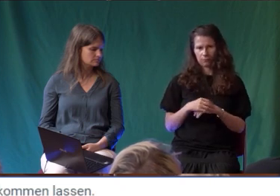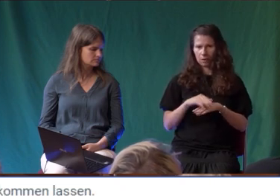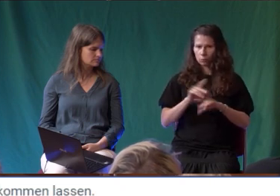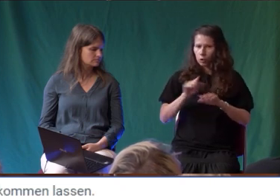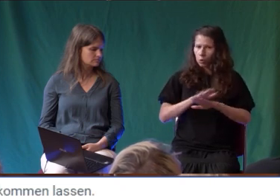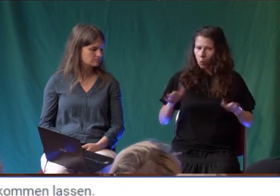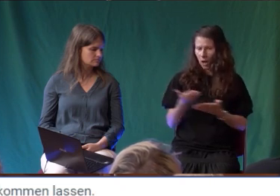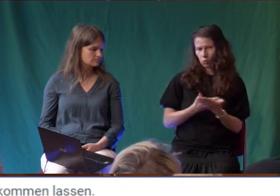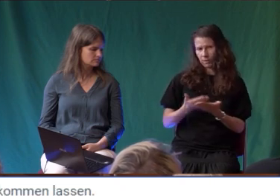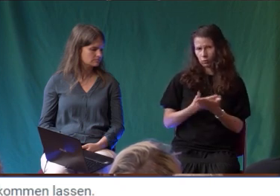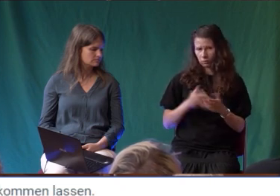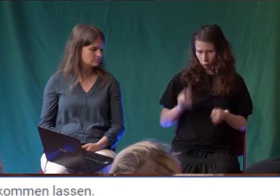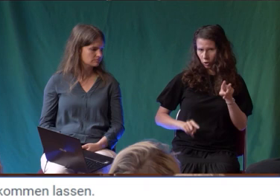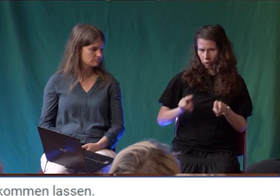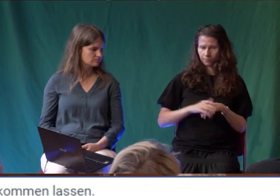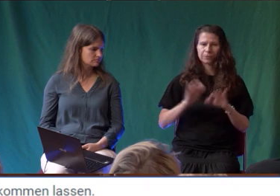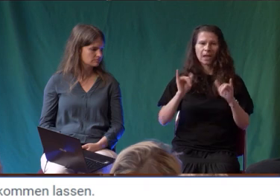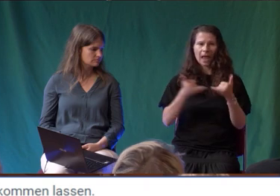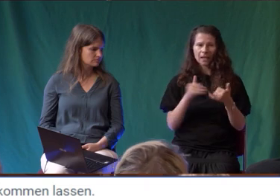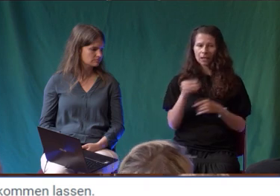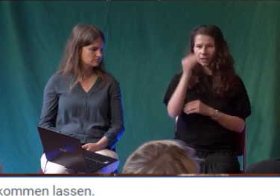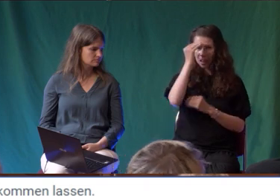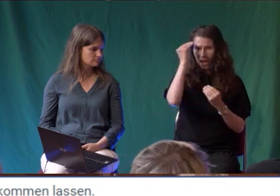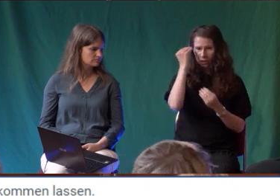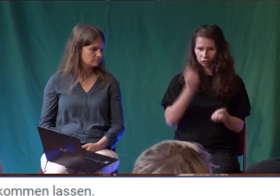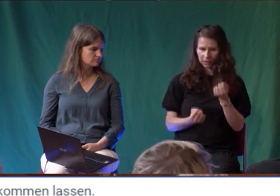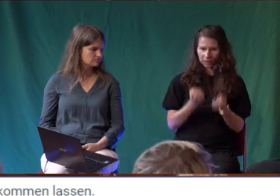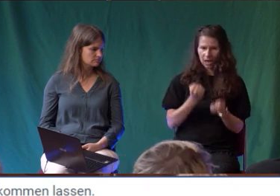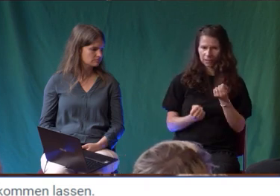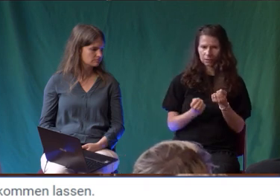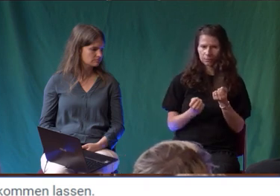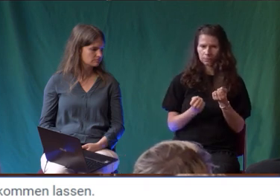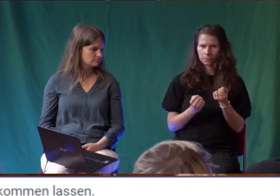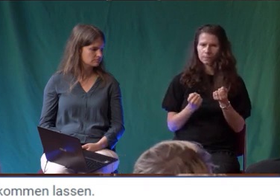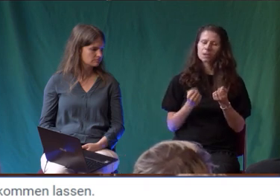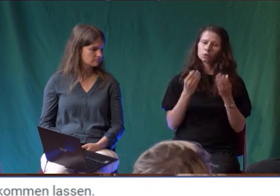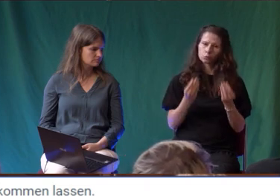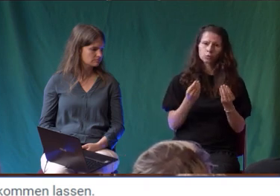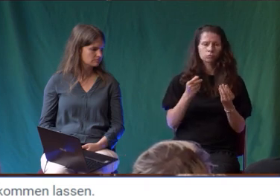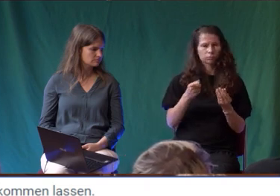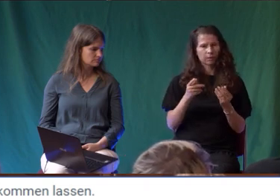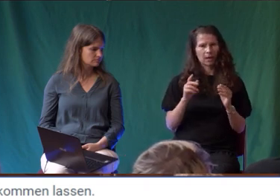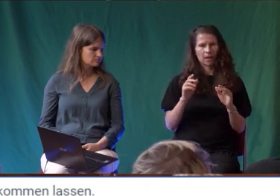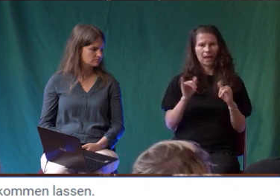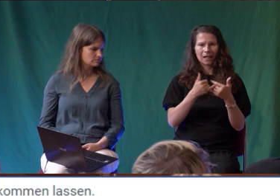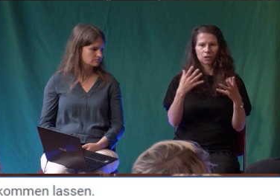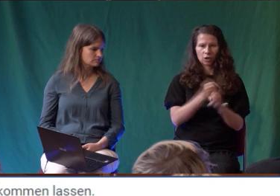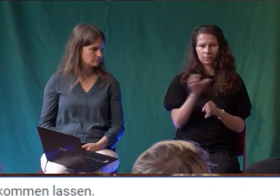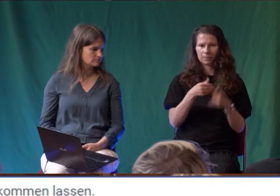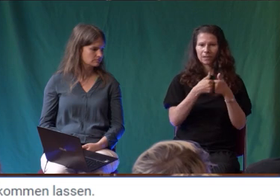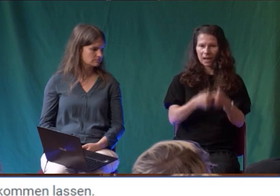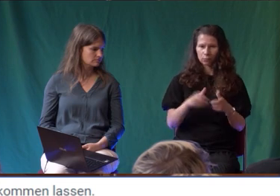Ausbildung bei Eltern mit Lernschwierigkeiten sprechen wir häufig davon dass es eben begleitete Elternschaft also qualifizierte